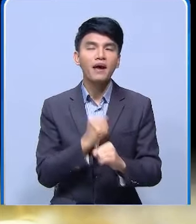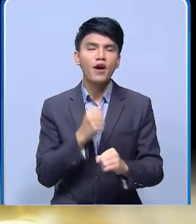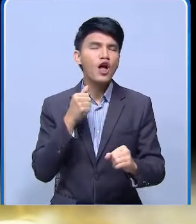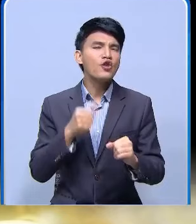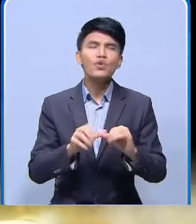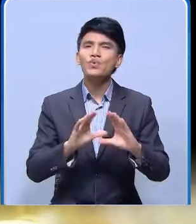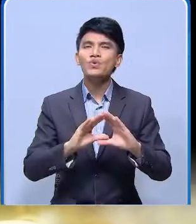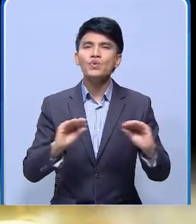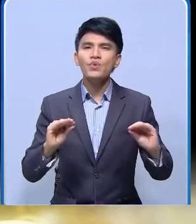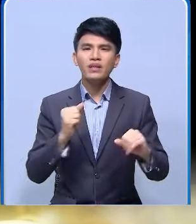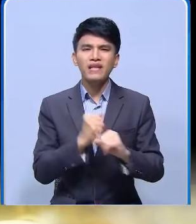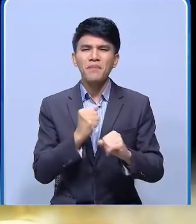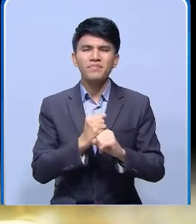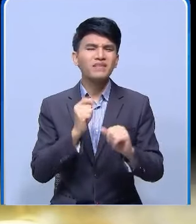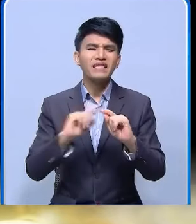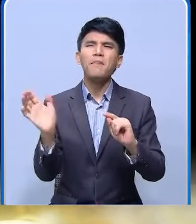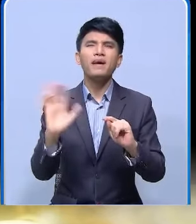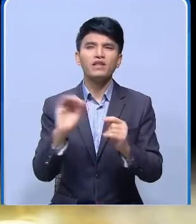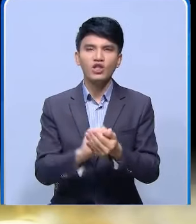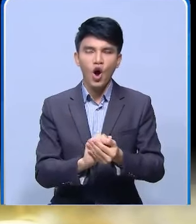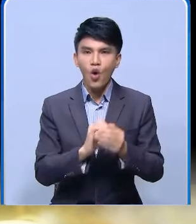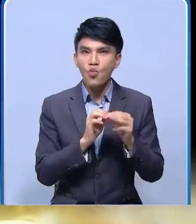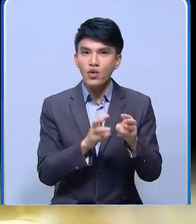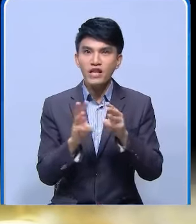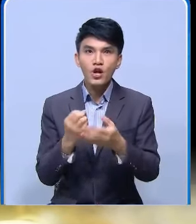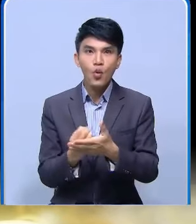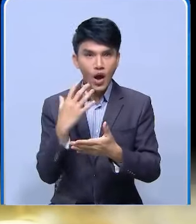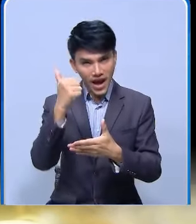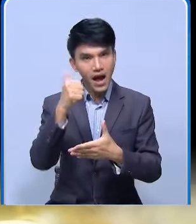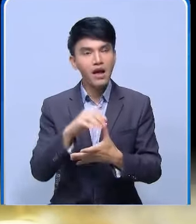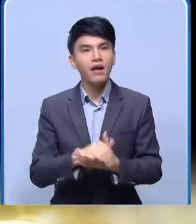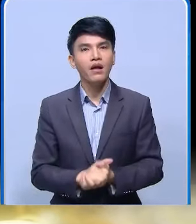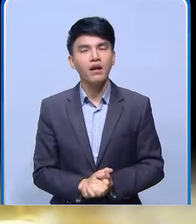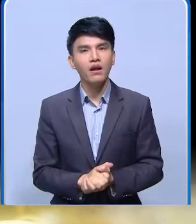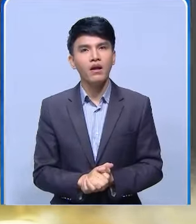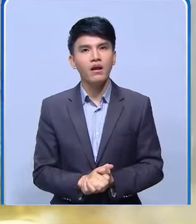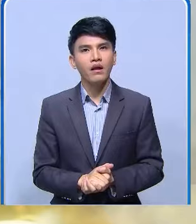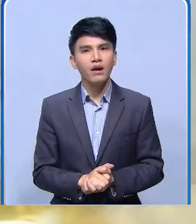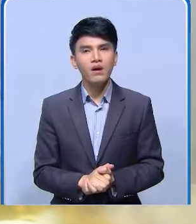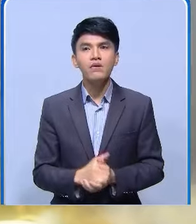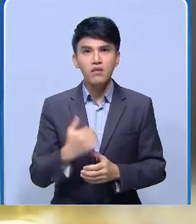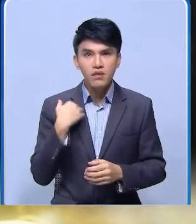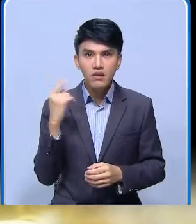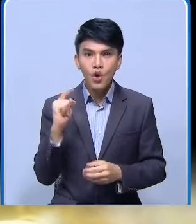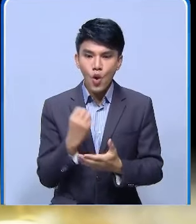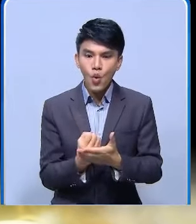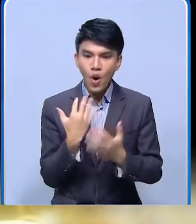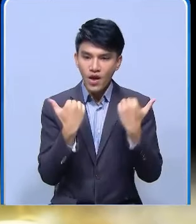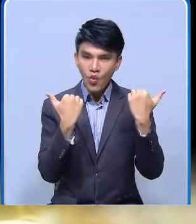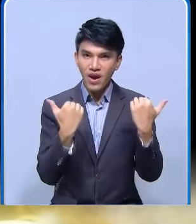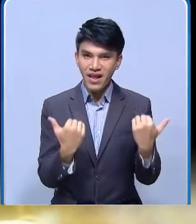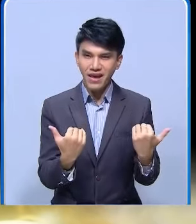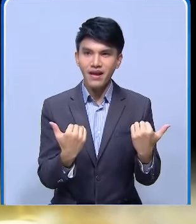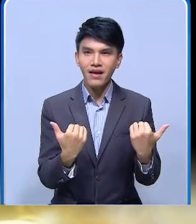ๆไม่ต้องทำอะไรมากมายก็เป็นวิธีรวยทางรัฐครับอืนี่ค่ะแล้วก็ยังมีรวยวันนี้